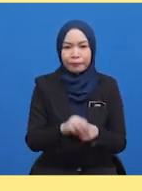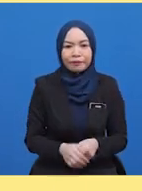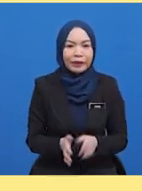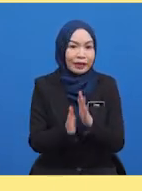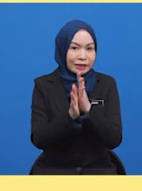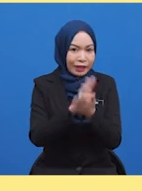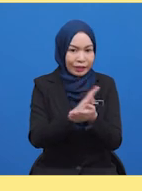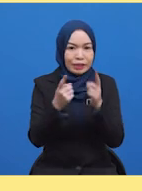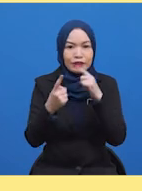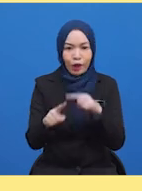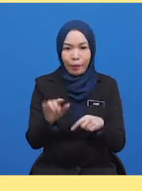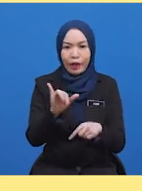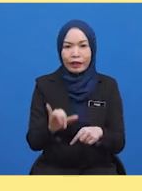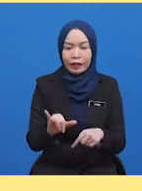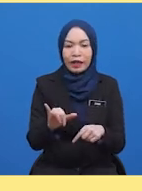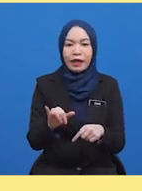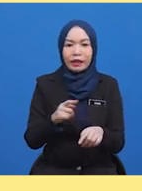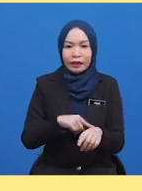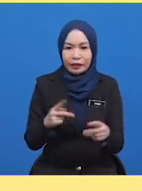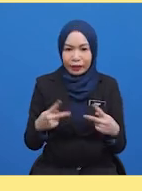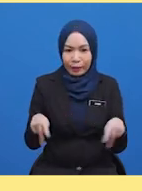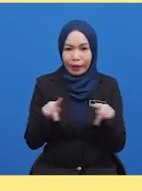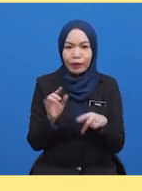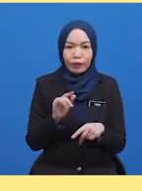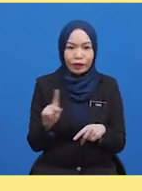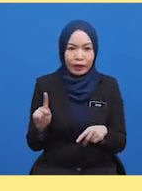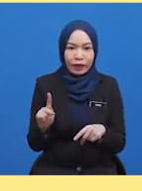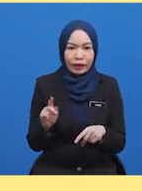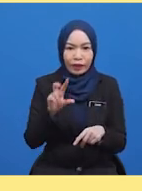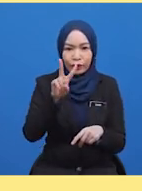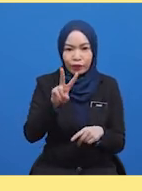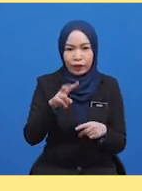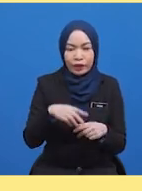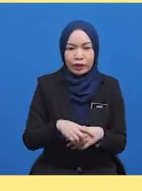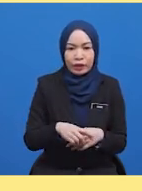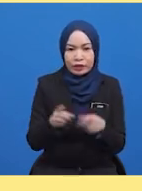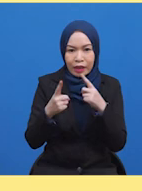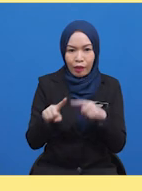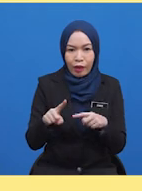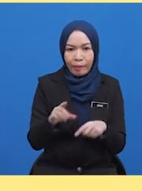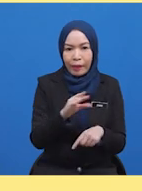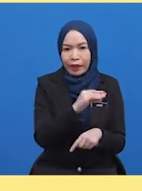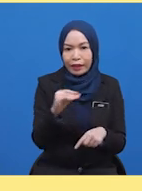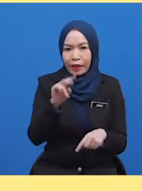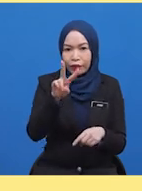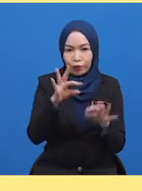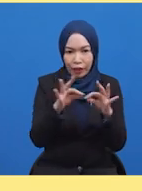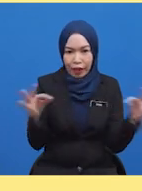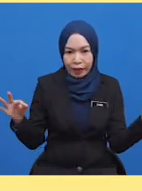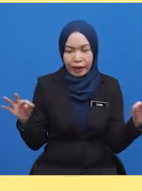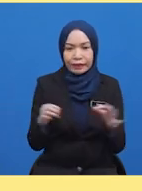justru jawaban yang diperlukan adalah Duo isi bersamaan dua ayat